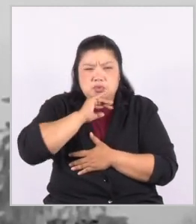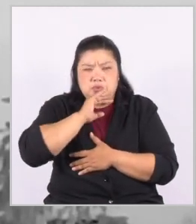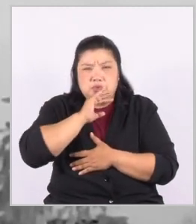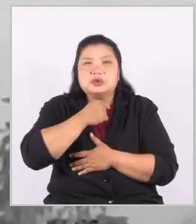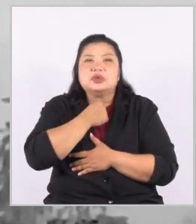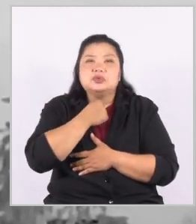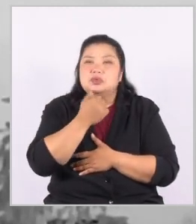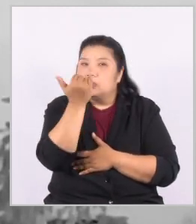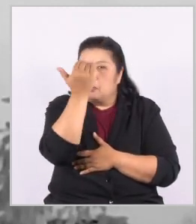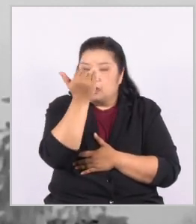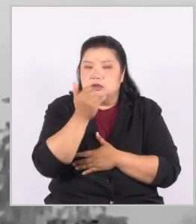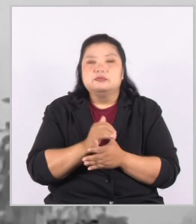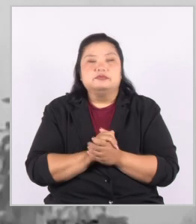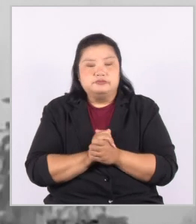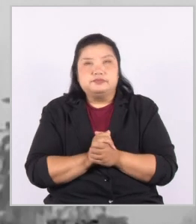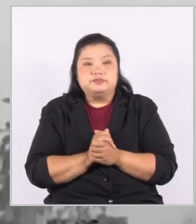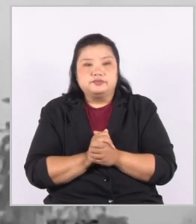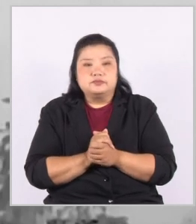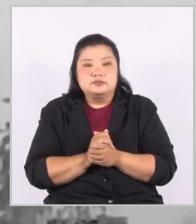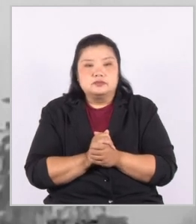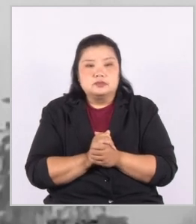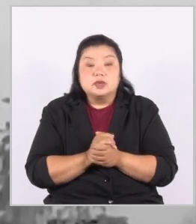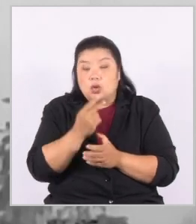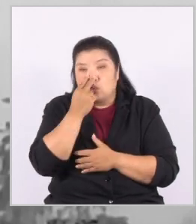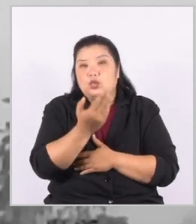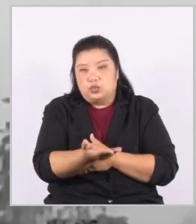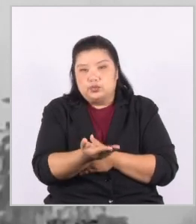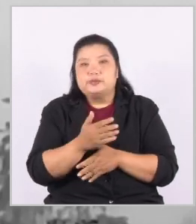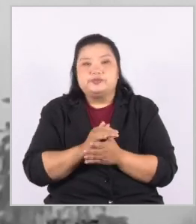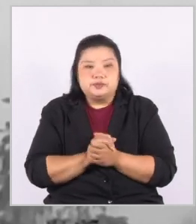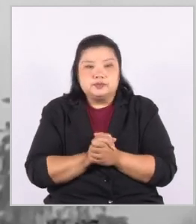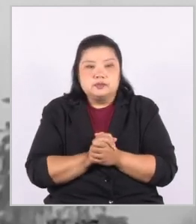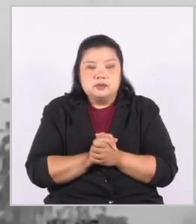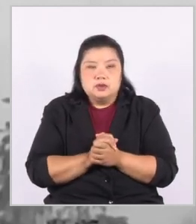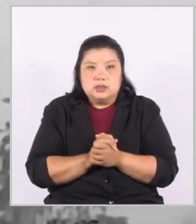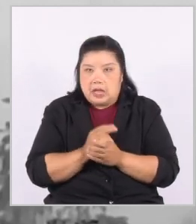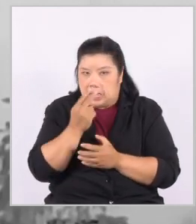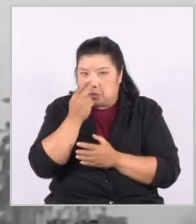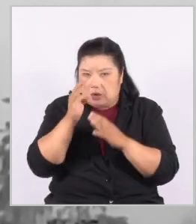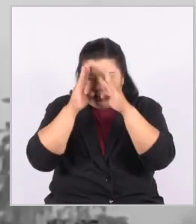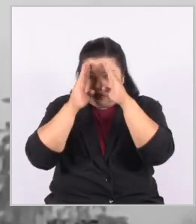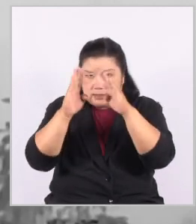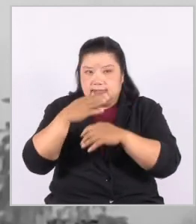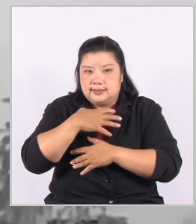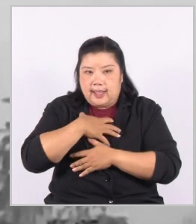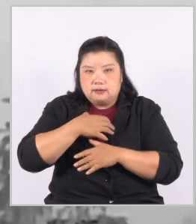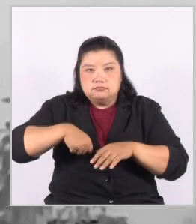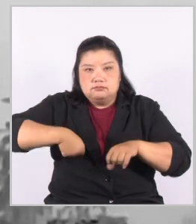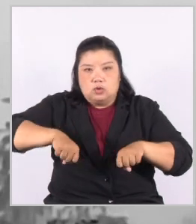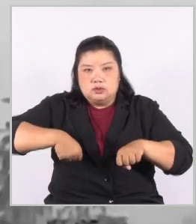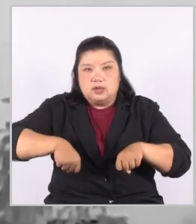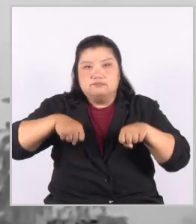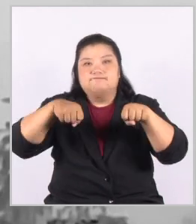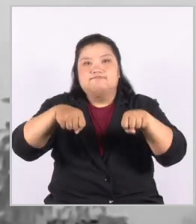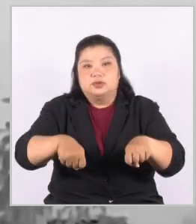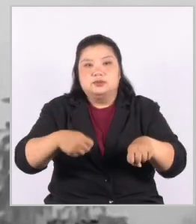ไม่รู้จะหอมชื่นใจอะไรขนาดนั้นนะคะเหตุการณ์นี้เดี๋ยวดูภาพไปพร้อมๆกันคนก่อเหตุตั้งใจขี่มอเตอร์ไซค์มาจอดหน้าบ้านนะคะปีน